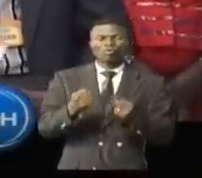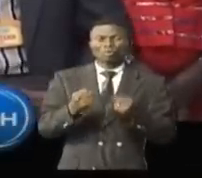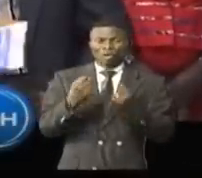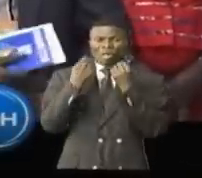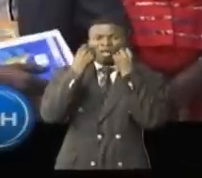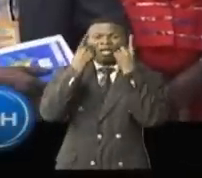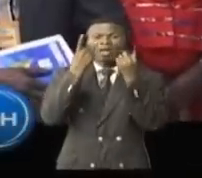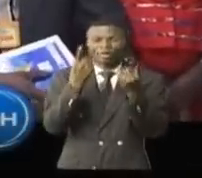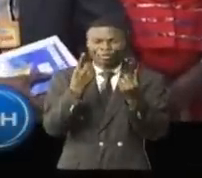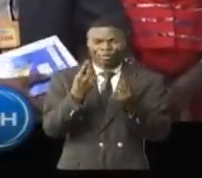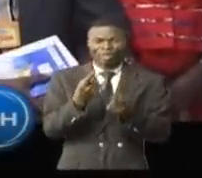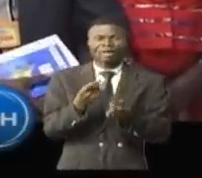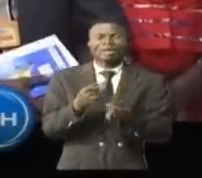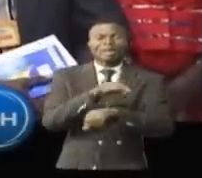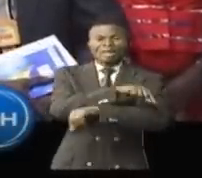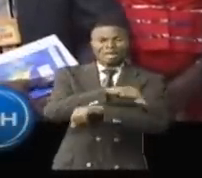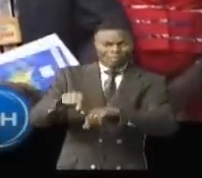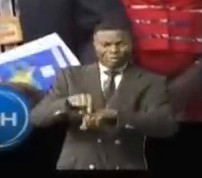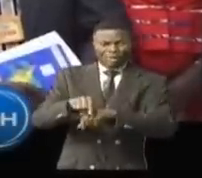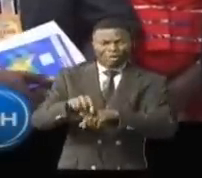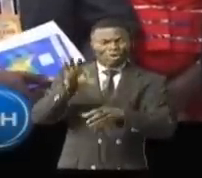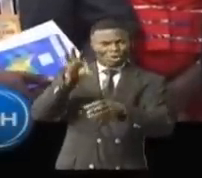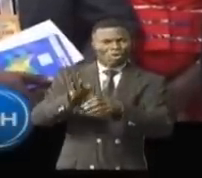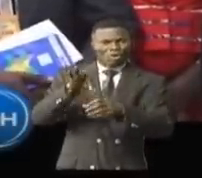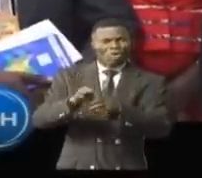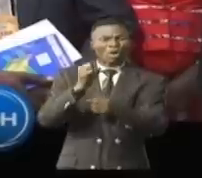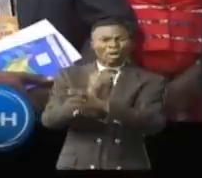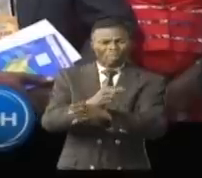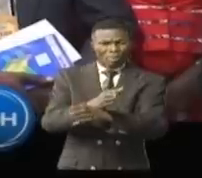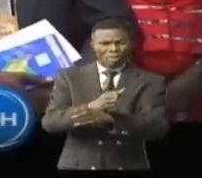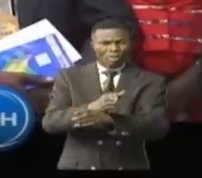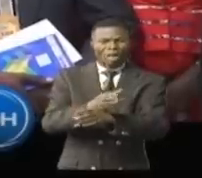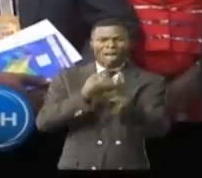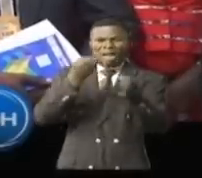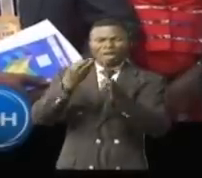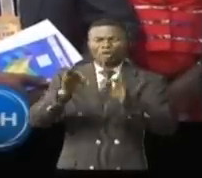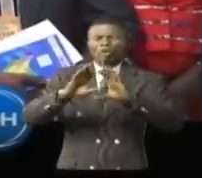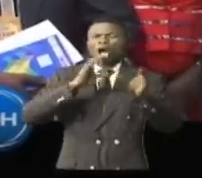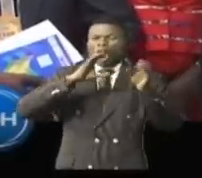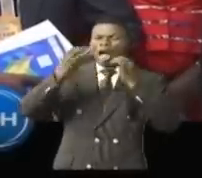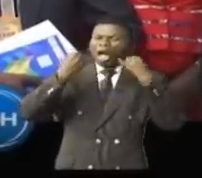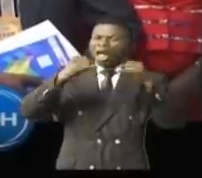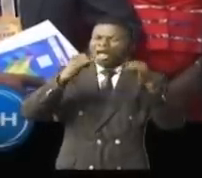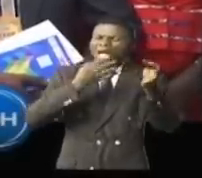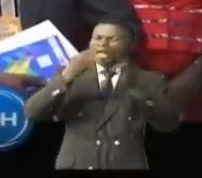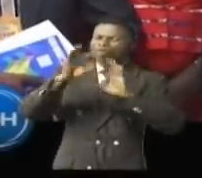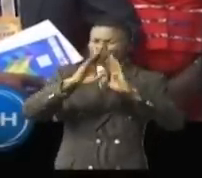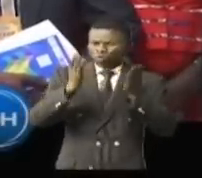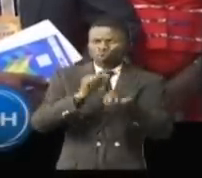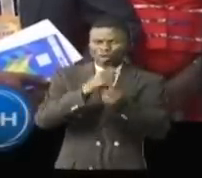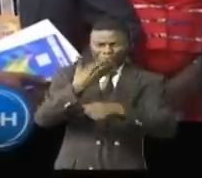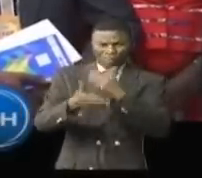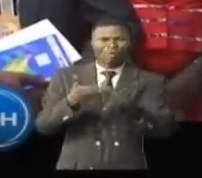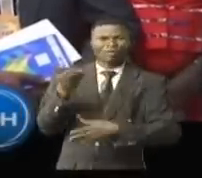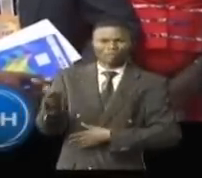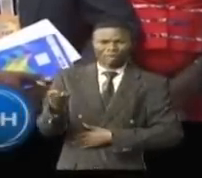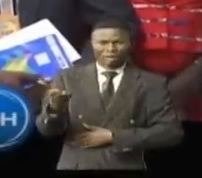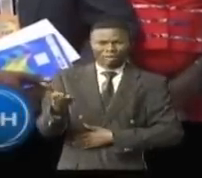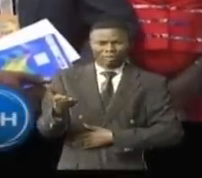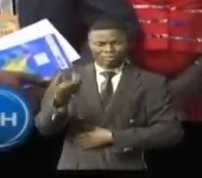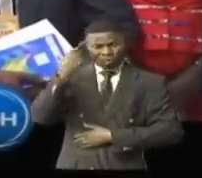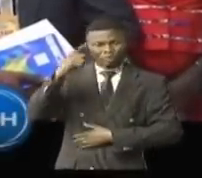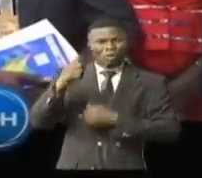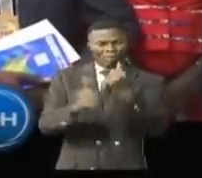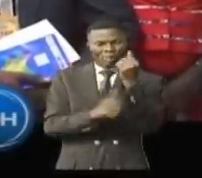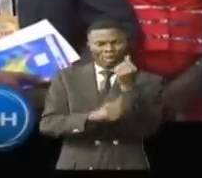de voir cette disposition de la CENI de s'ouvrir, de communiquer, d'expliquer ce qui se passe. Pour que les